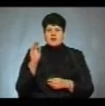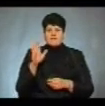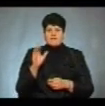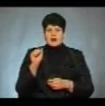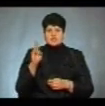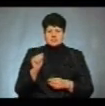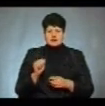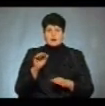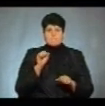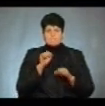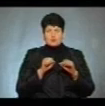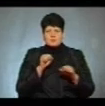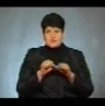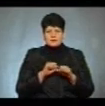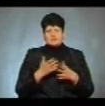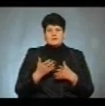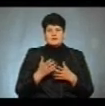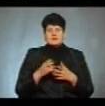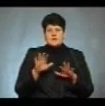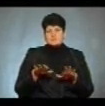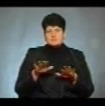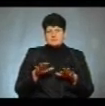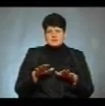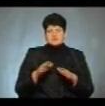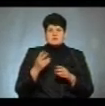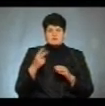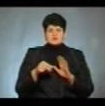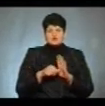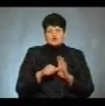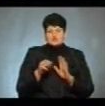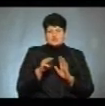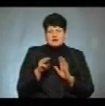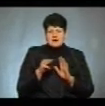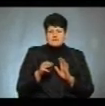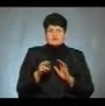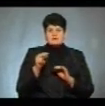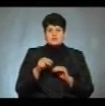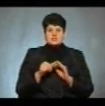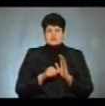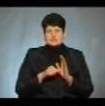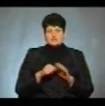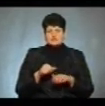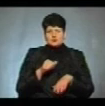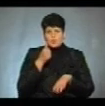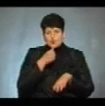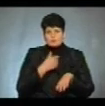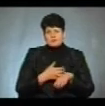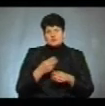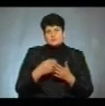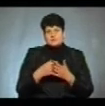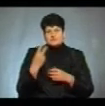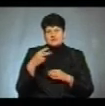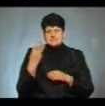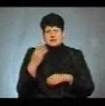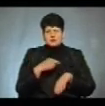нежилого обійстя, де він займався підприємницькою діяльністю. Це сталося 26 травня 2016 року, близько 23 години. За 3 години